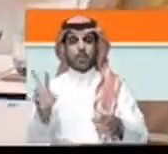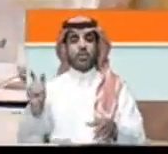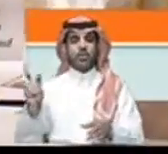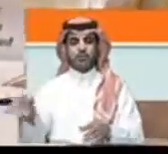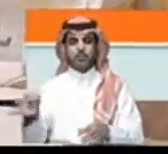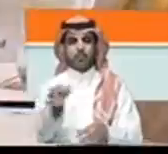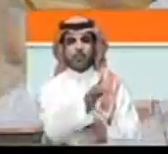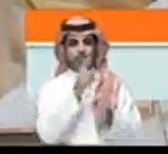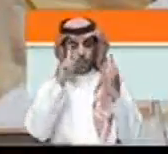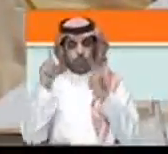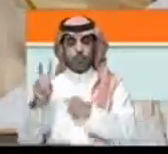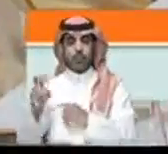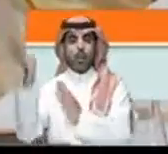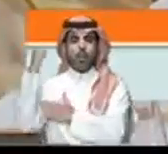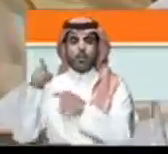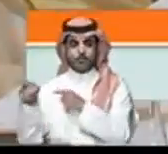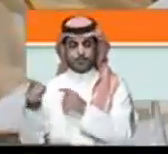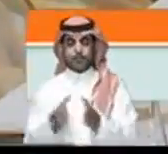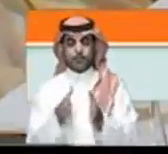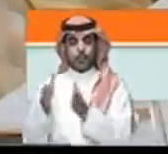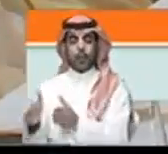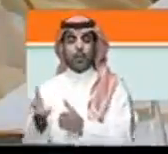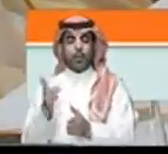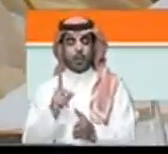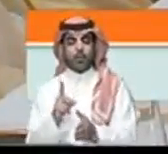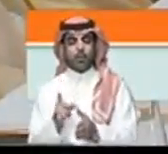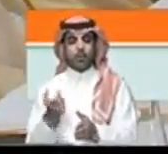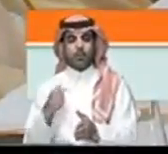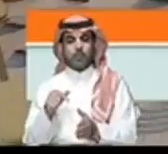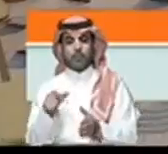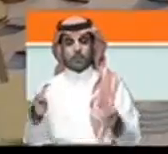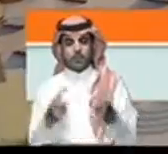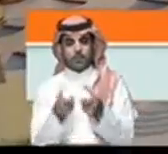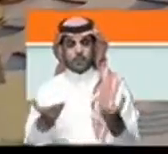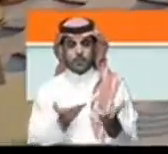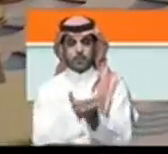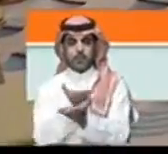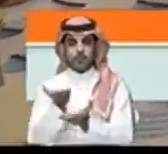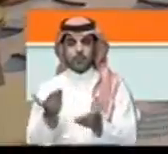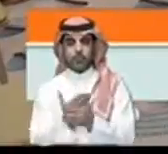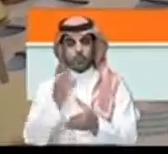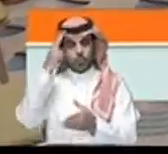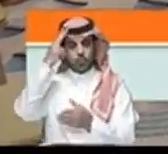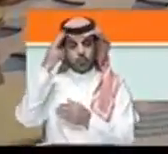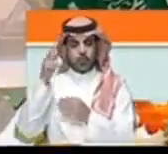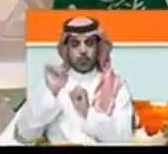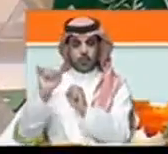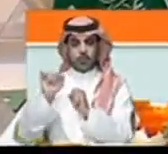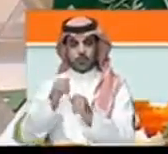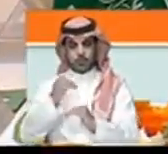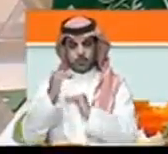اوساكا والمساهمه في انجاحها واشاد دولته وما تشهده المملكه من تقدم